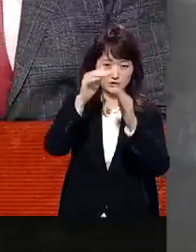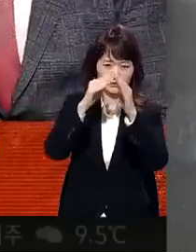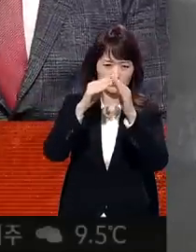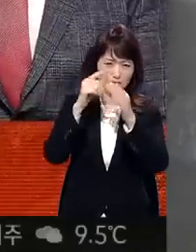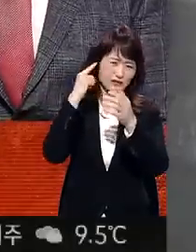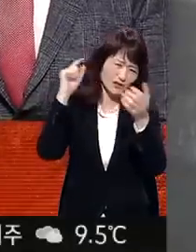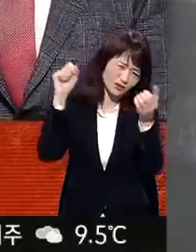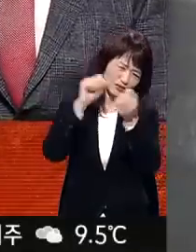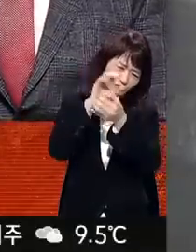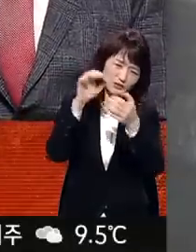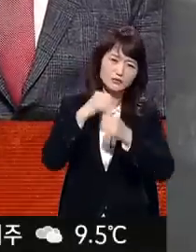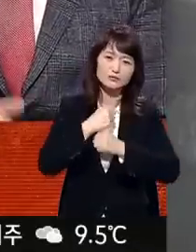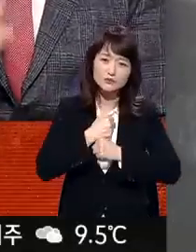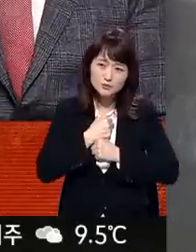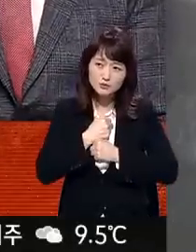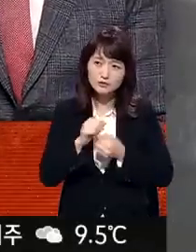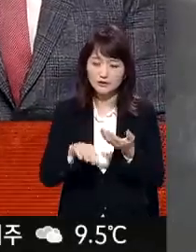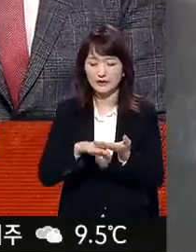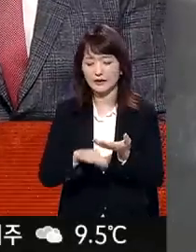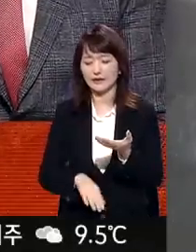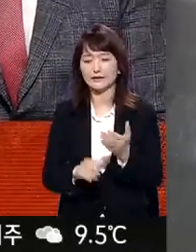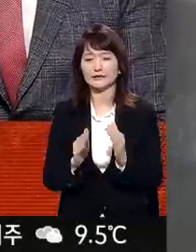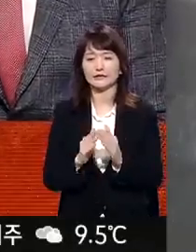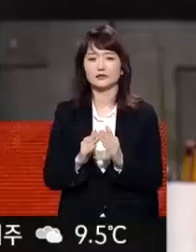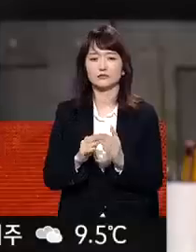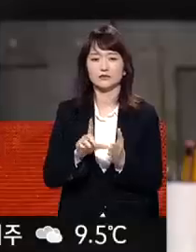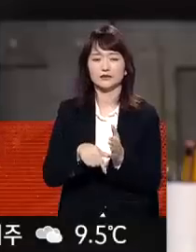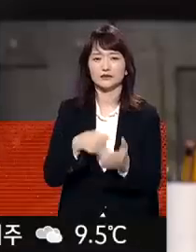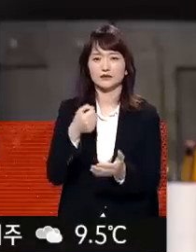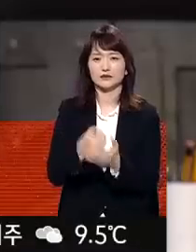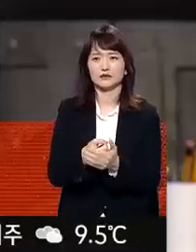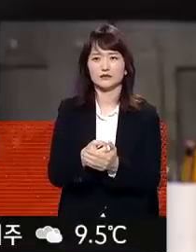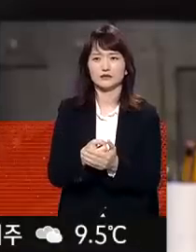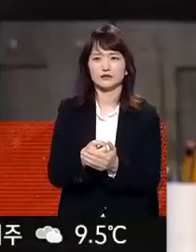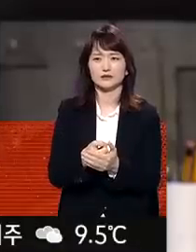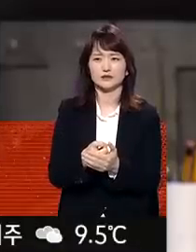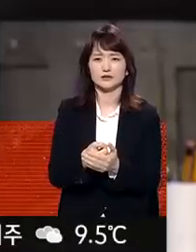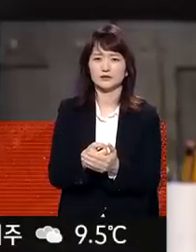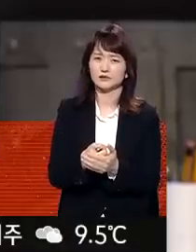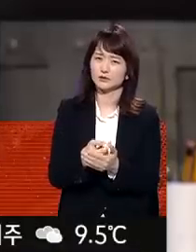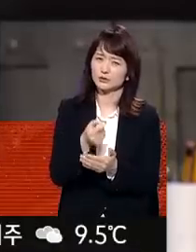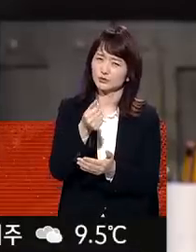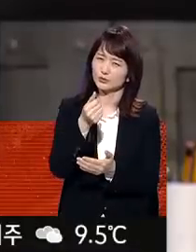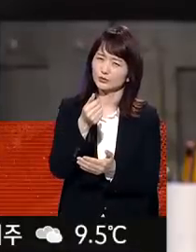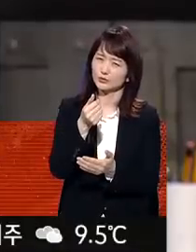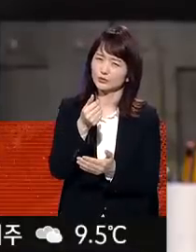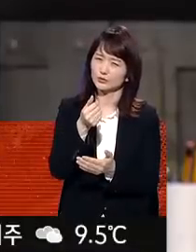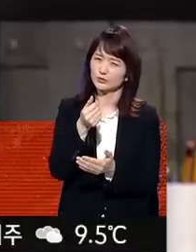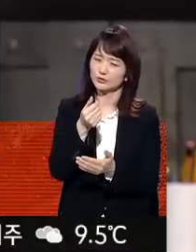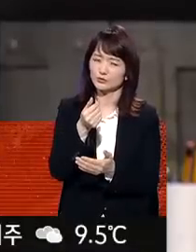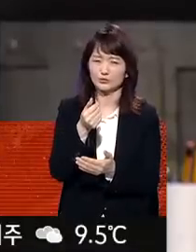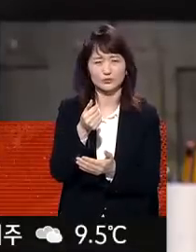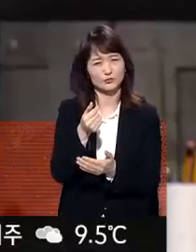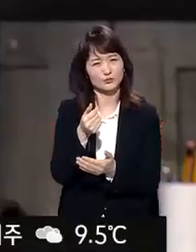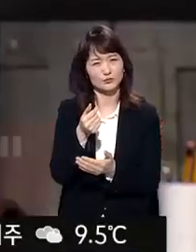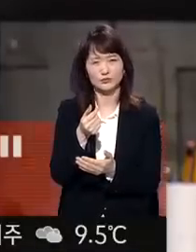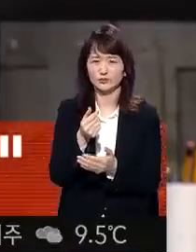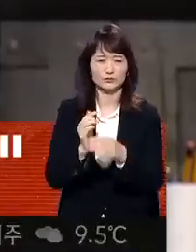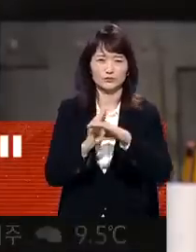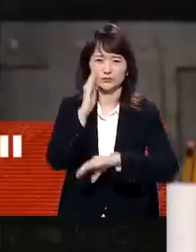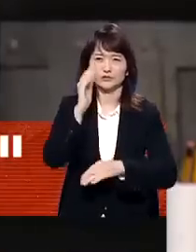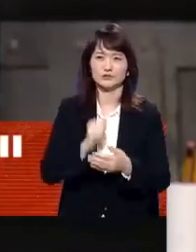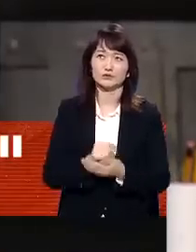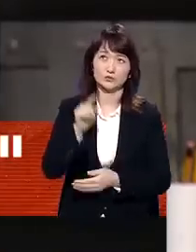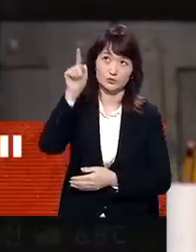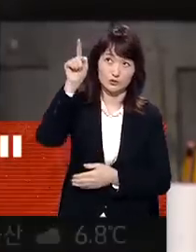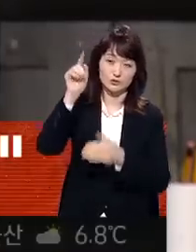좋겠지만은 아래층에서 저렇게까지 시간도 정해가지고 하는 거는 조금 약간 좀 오바된 것 같아요. 그래서 위층에 사시는